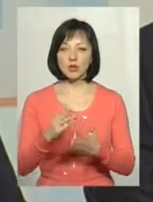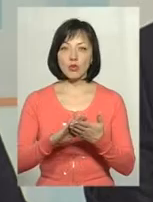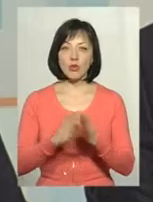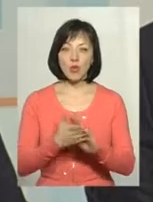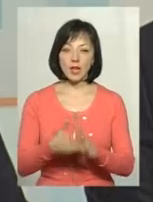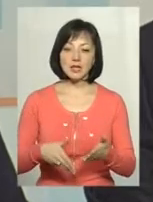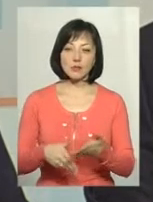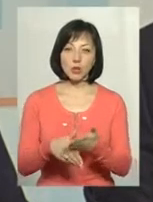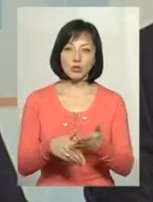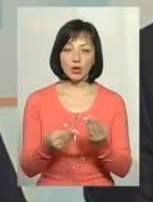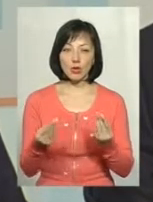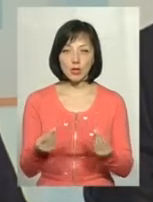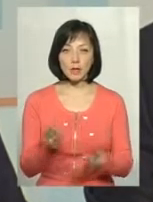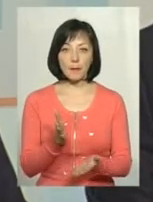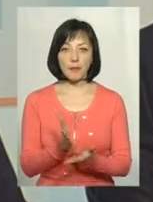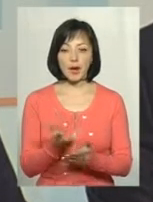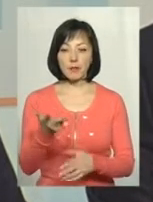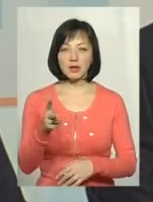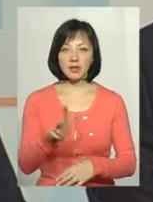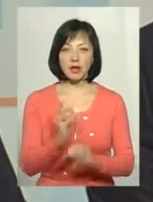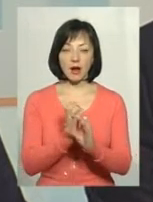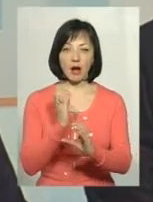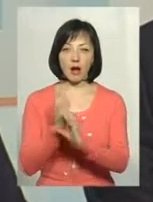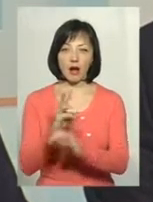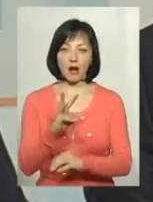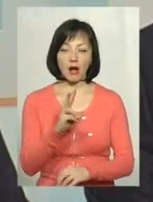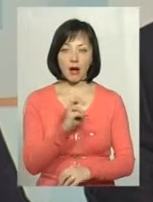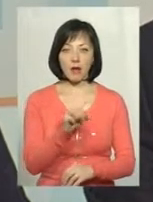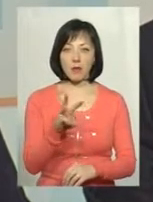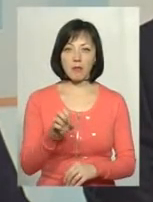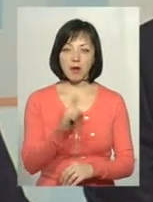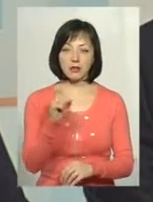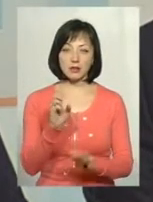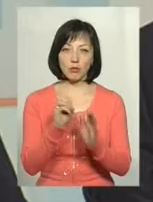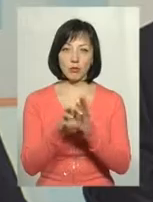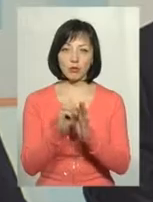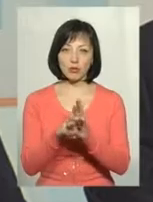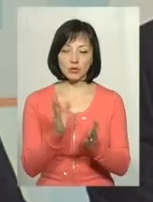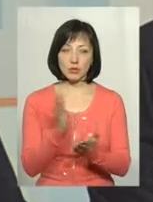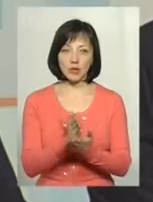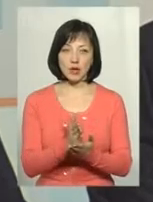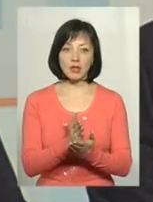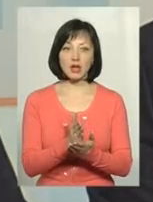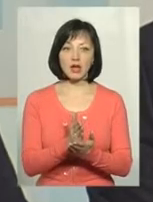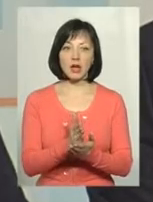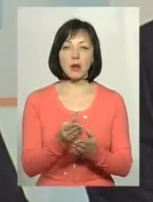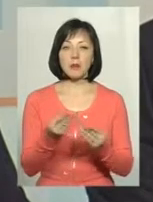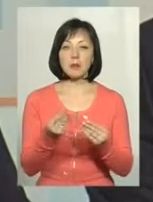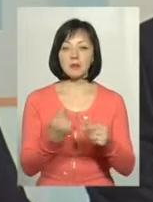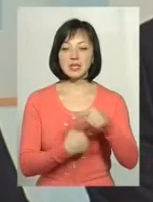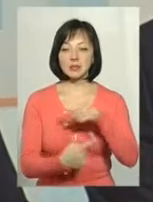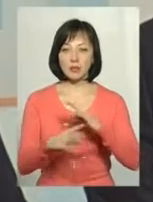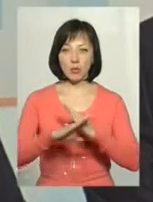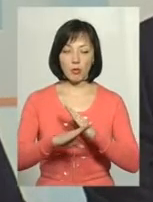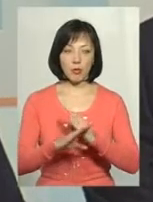спонсорські кошти. Ми сьогодні маємо три КАМАЗи своїх, маємо погрузчика. Бізнесмени нам допомогли